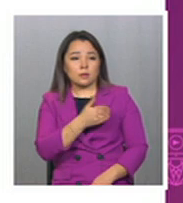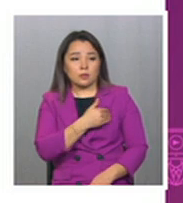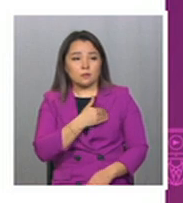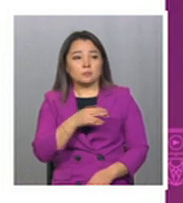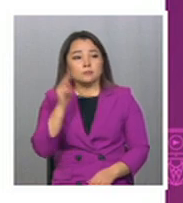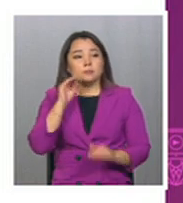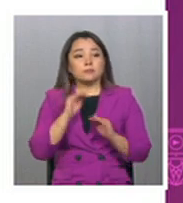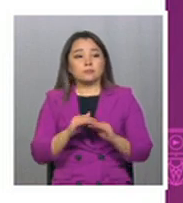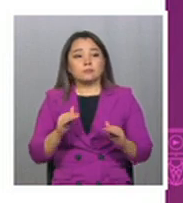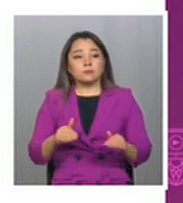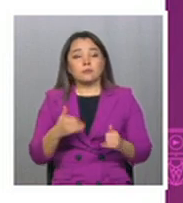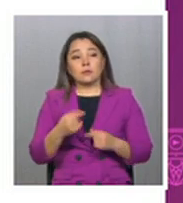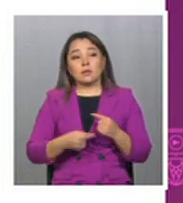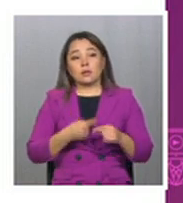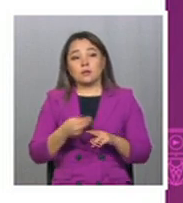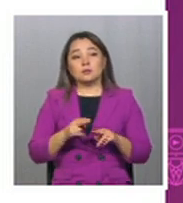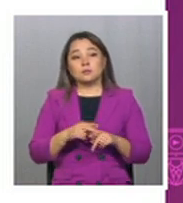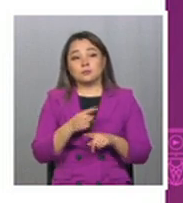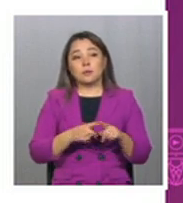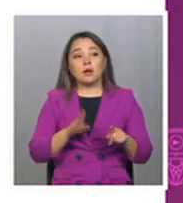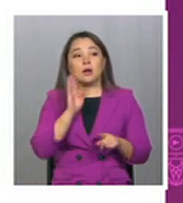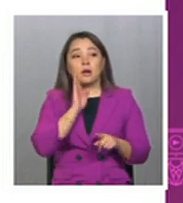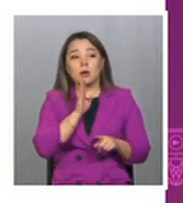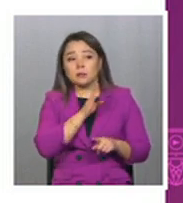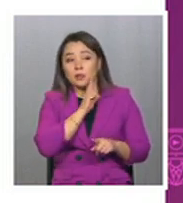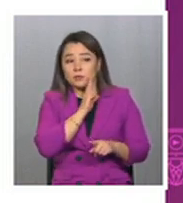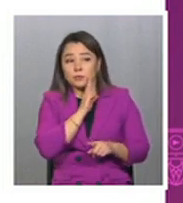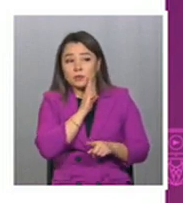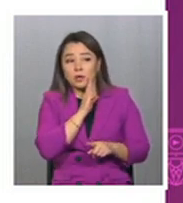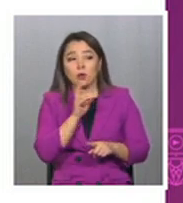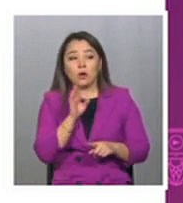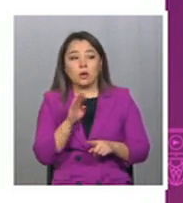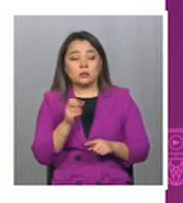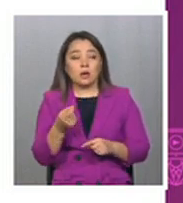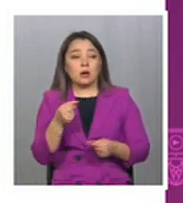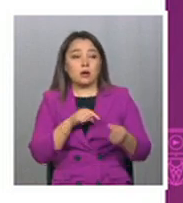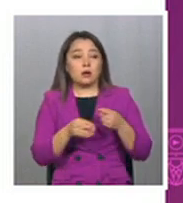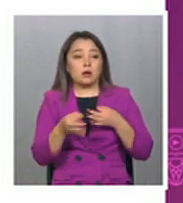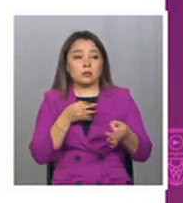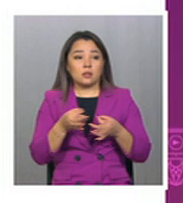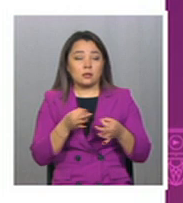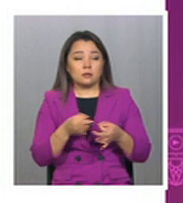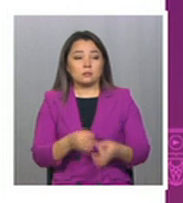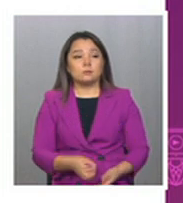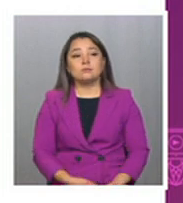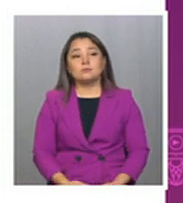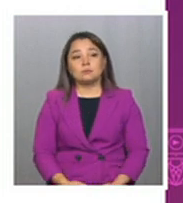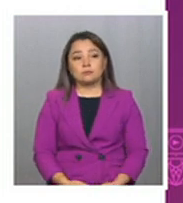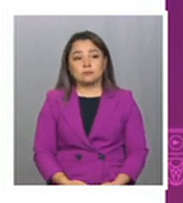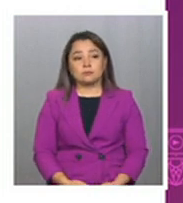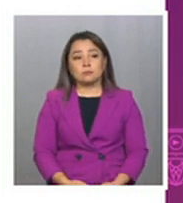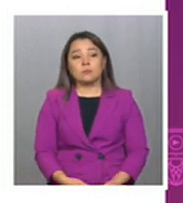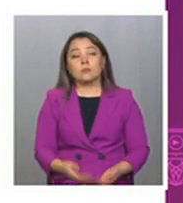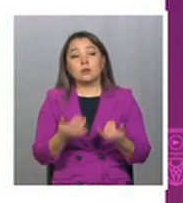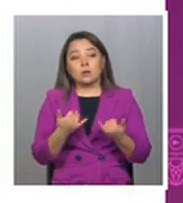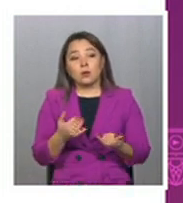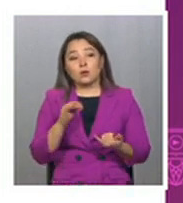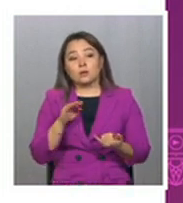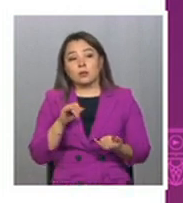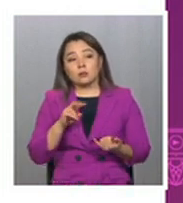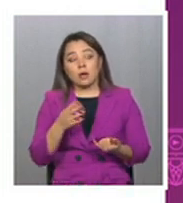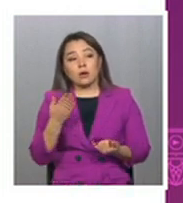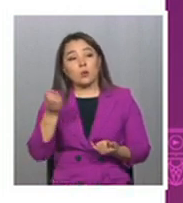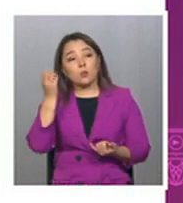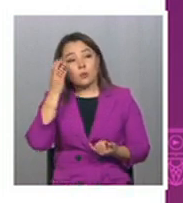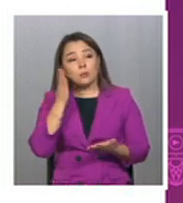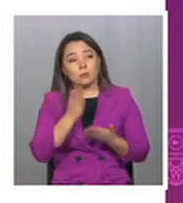Оқушылар келесі үзінді анасы мен Қожаның арасында өрбейді. Ал, Қожатай, ақылың